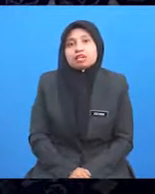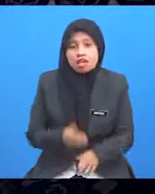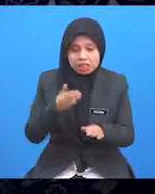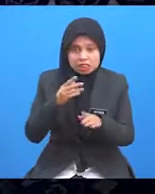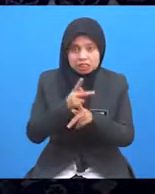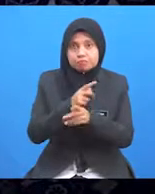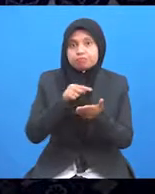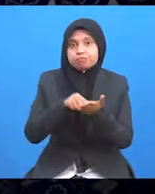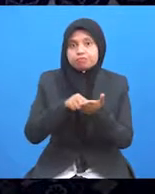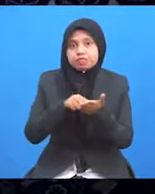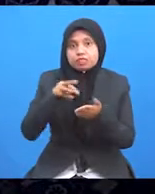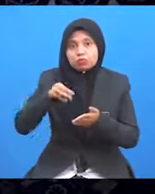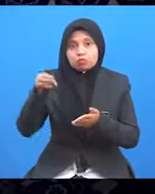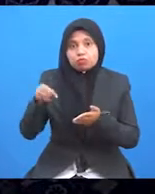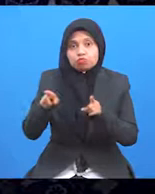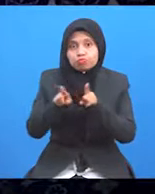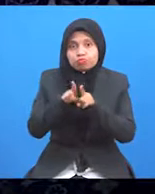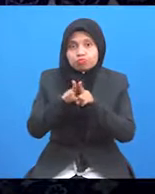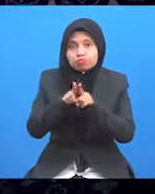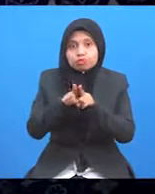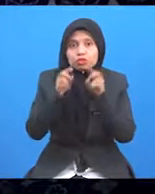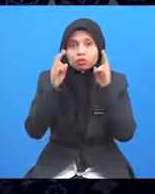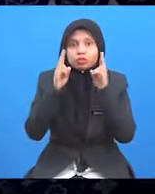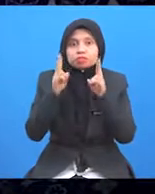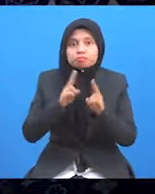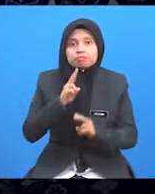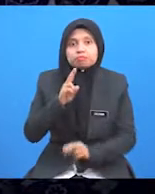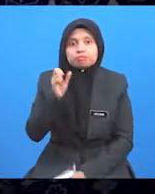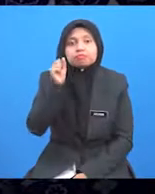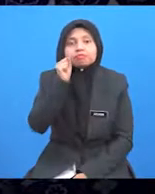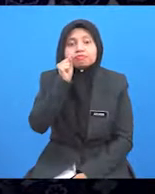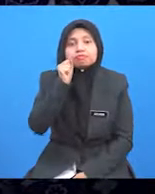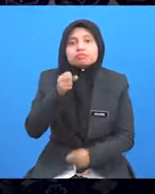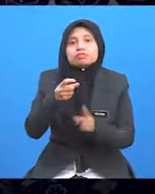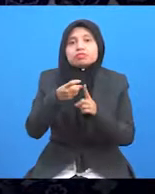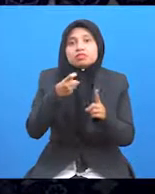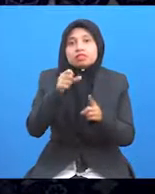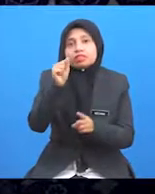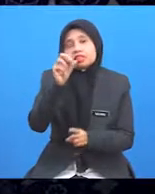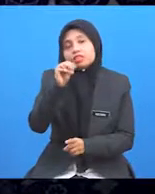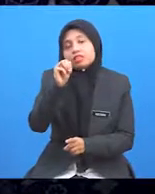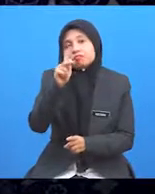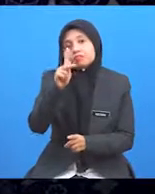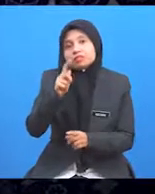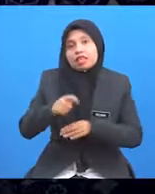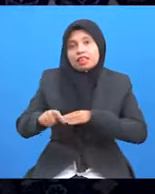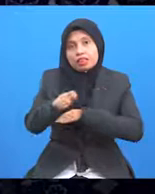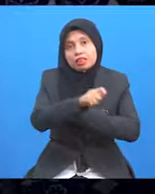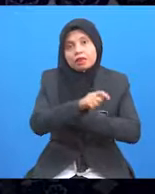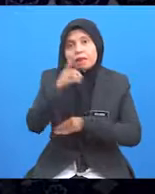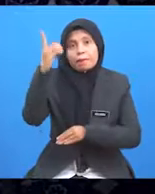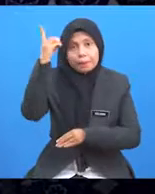ini, murid-murid bersama Ustazah Salina binti Busrawi dari SMK Taman Datuk Harun, Petaling